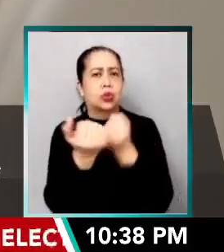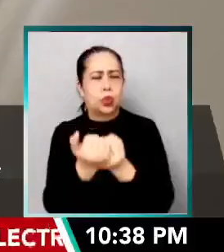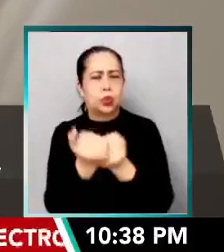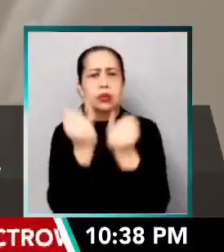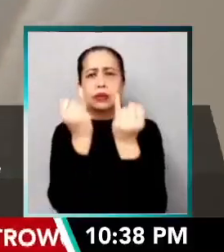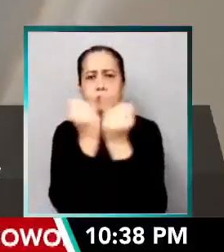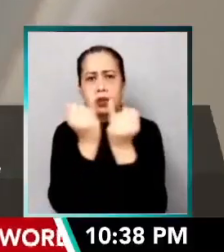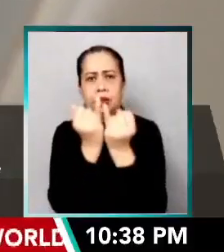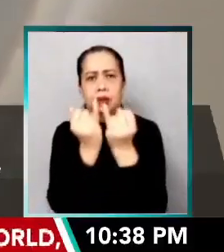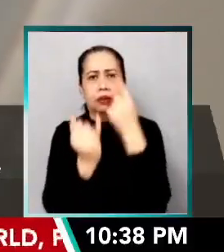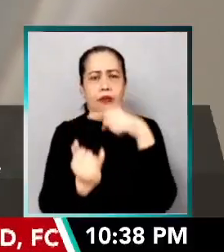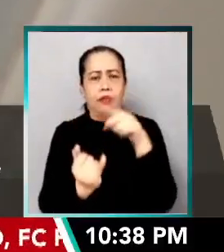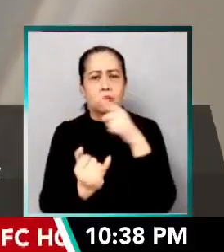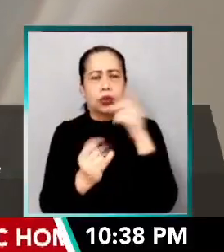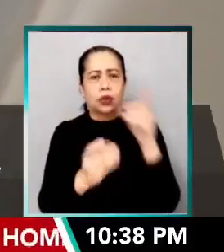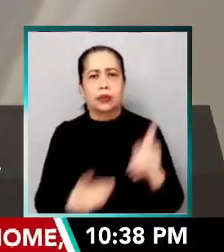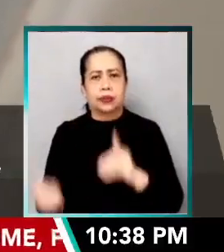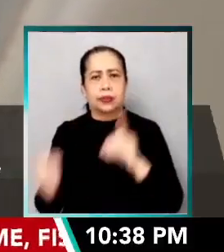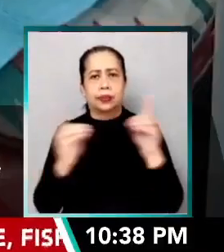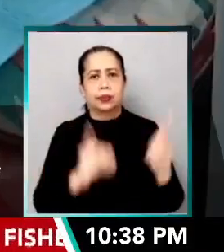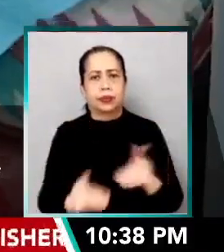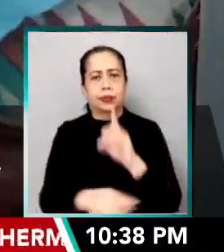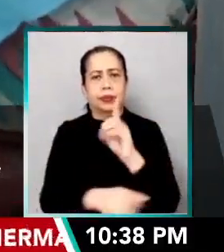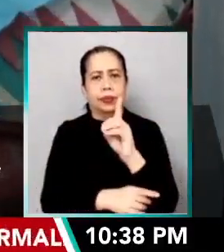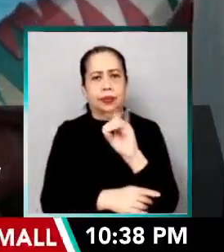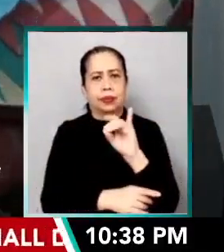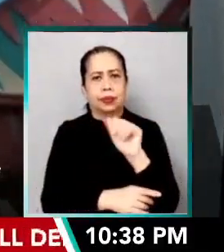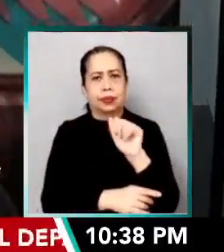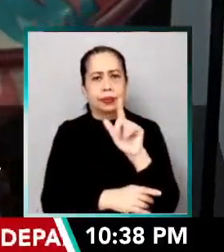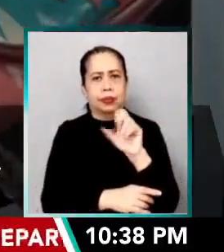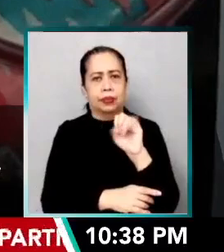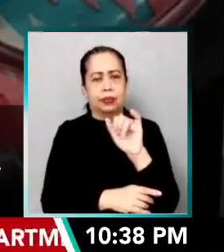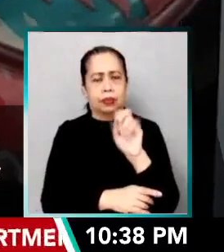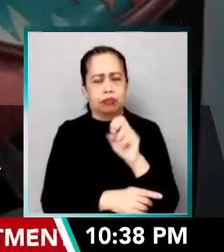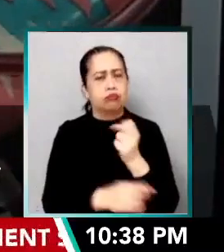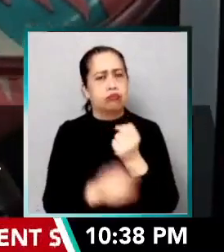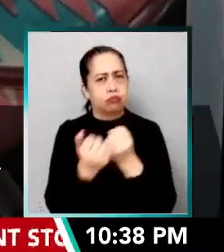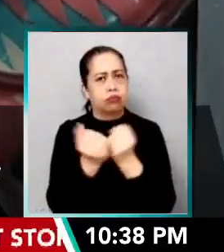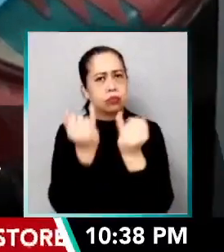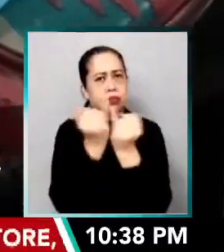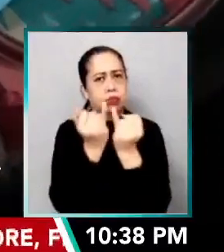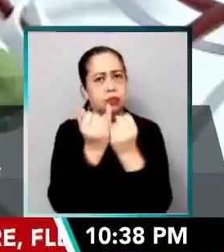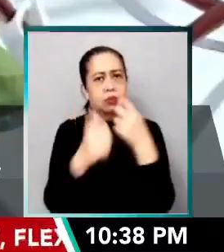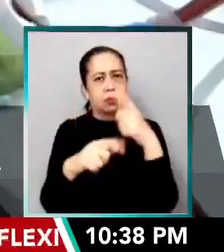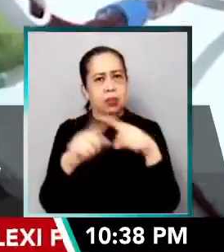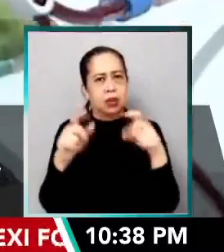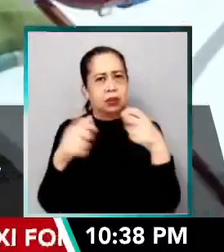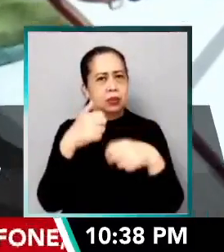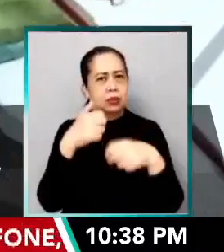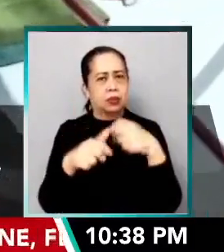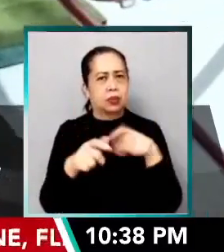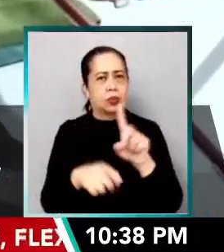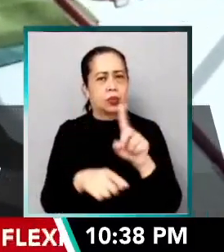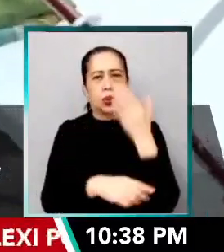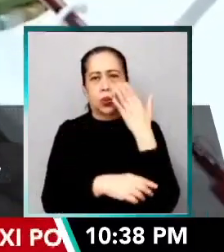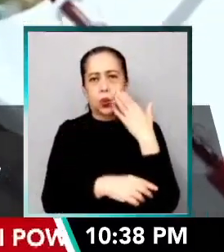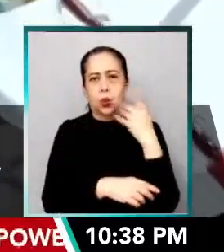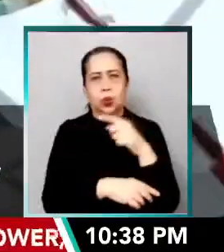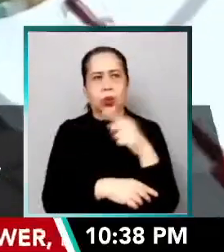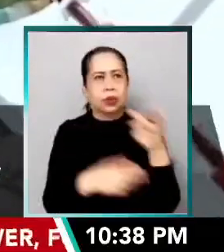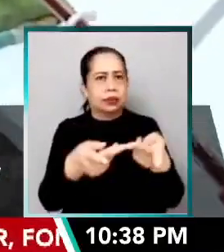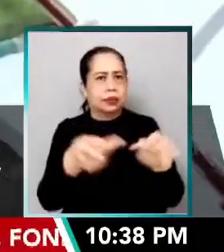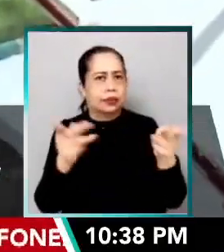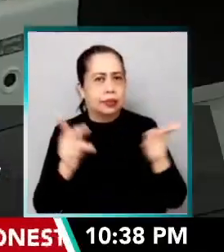sa mga nagda-dialysis. Suportado naman daw ito ng PhilHealth, pero problema pa rin daw ang kakulangan ng pasilidad. Kaya